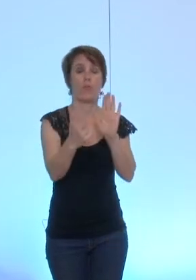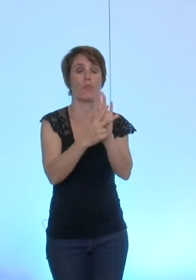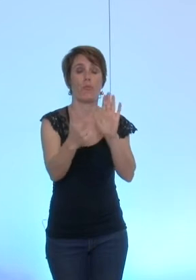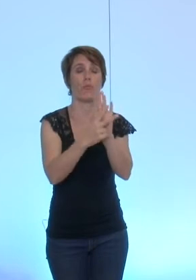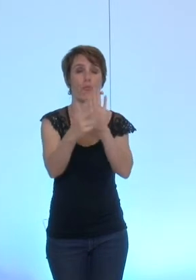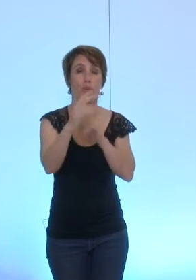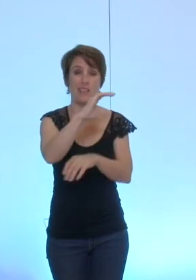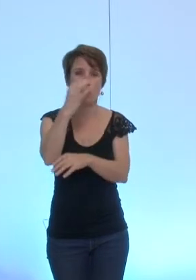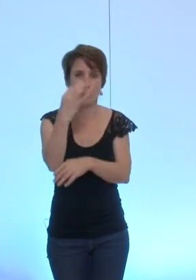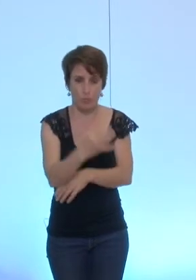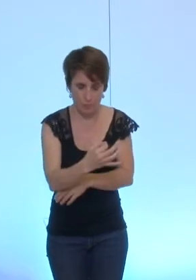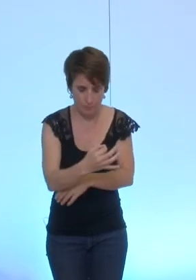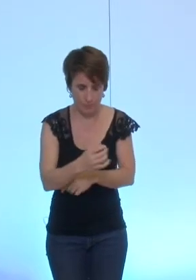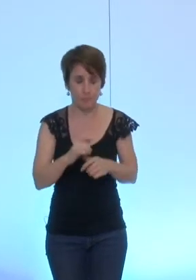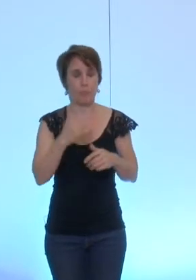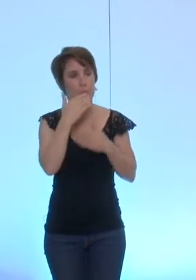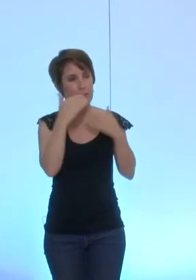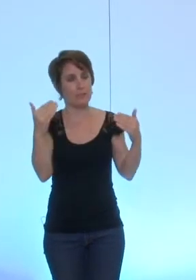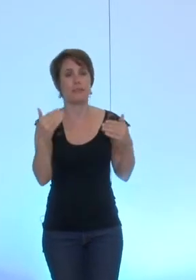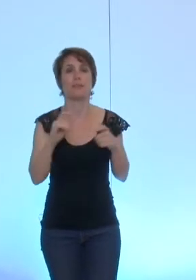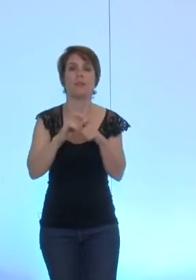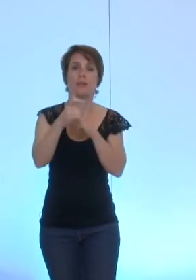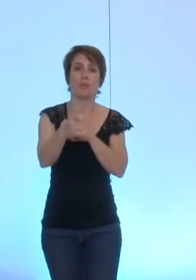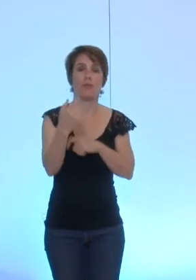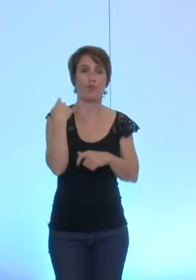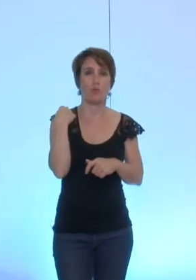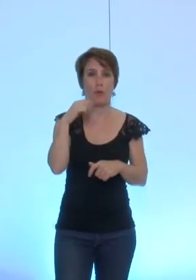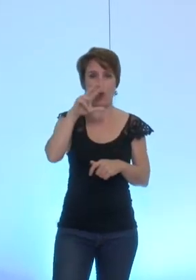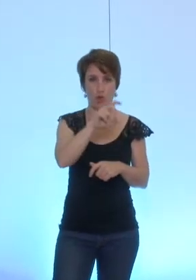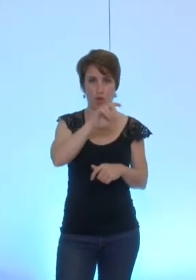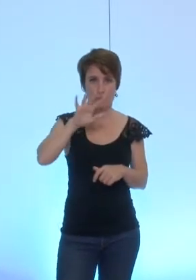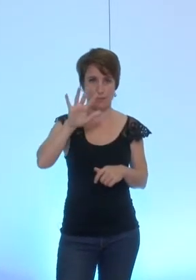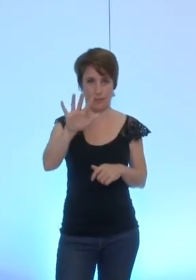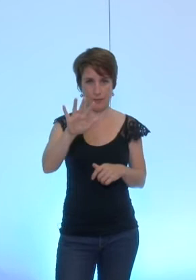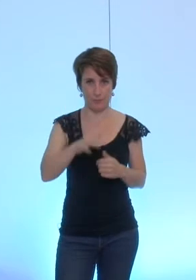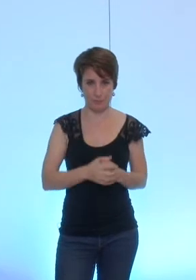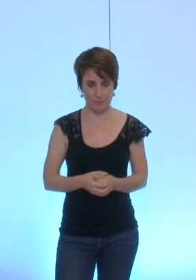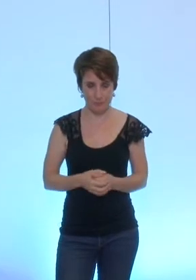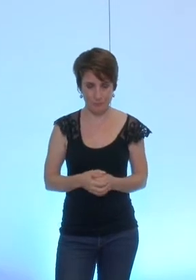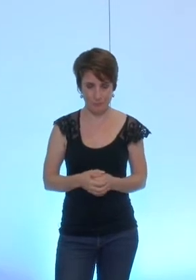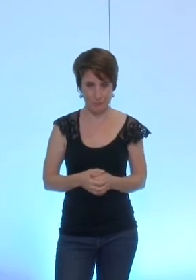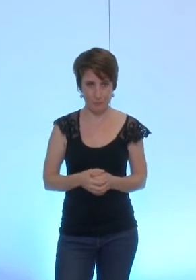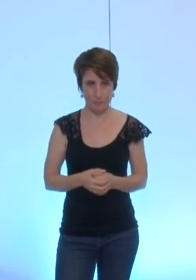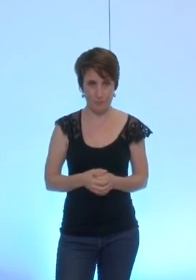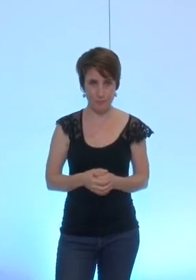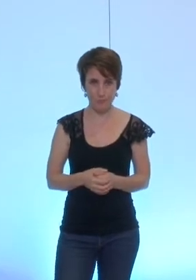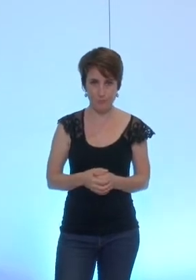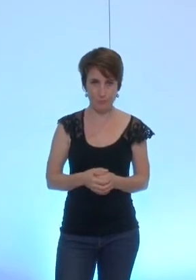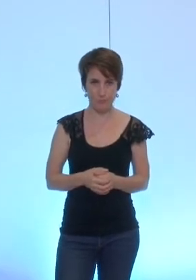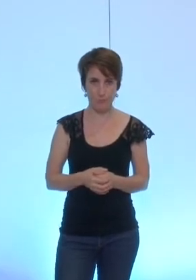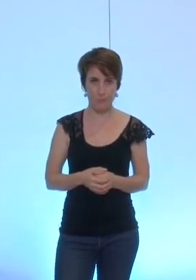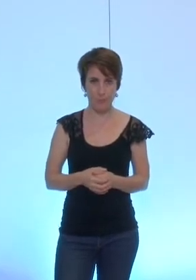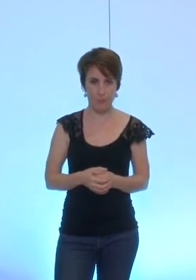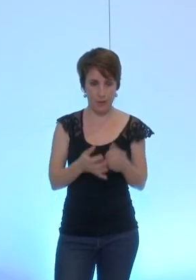adoptée à l'unanimité je vous remercie délibération numéro 35 mise à disposition de